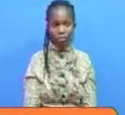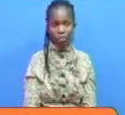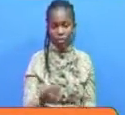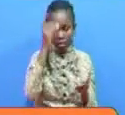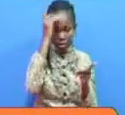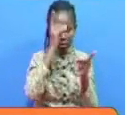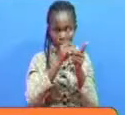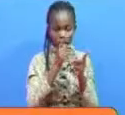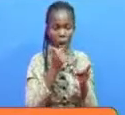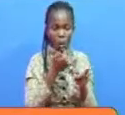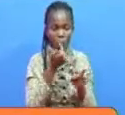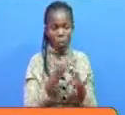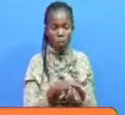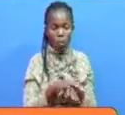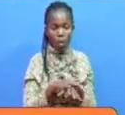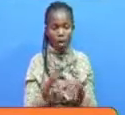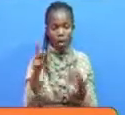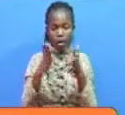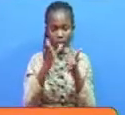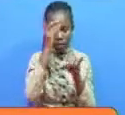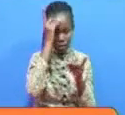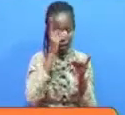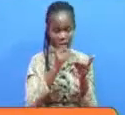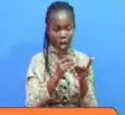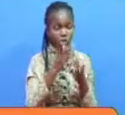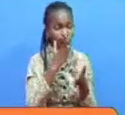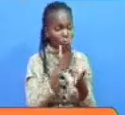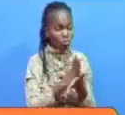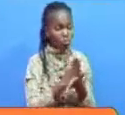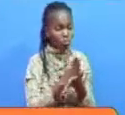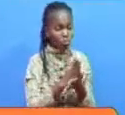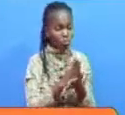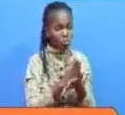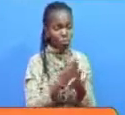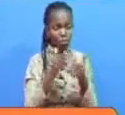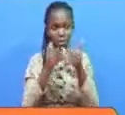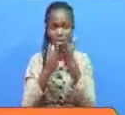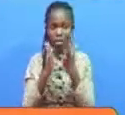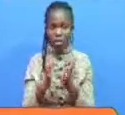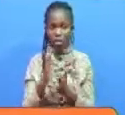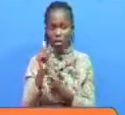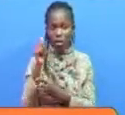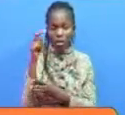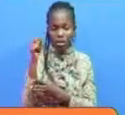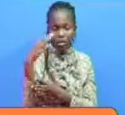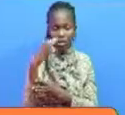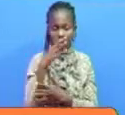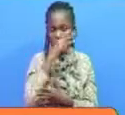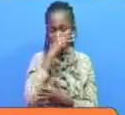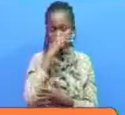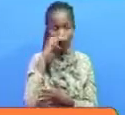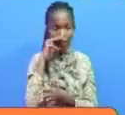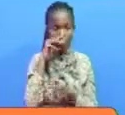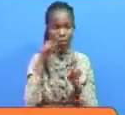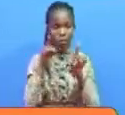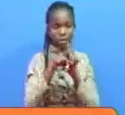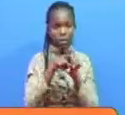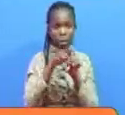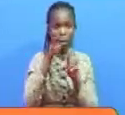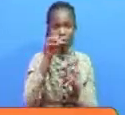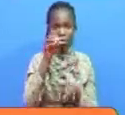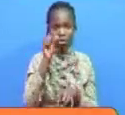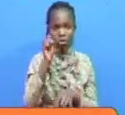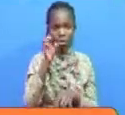hawa wananchi hawa, si nyinyi ndio kusema? Mutongo wa chama cha NC Musalia Mudavadi na mutongo wa chama cha Ford